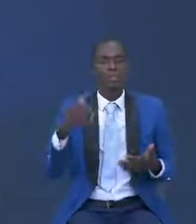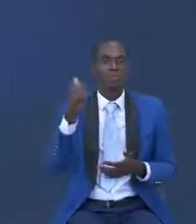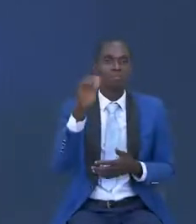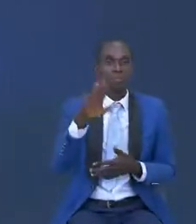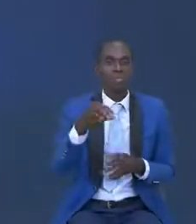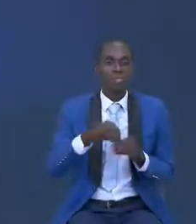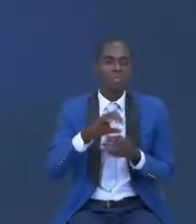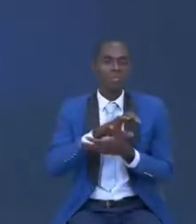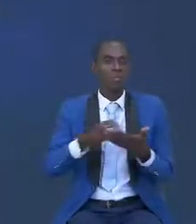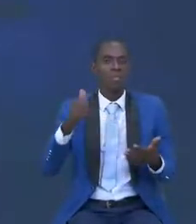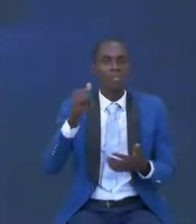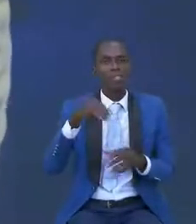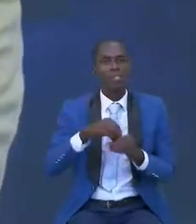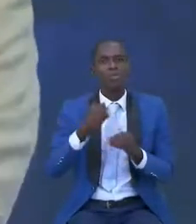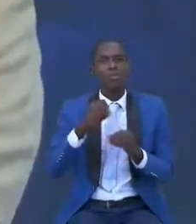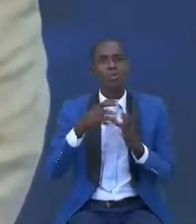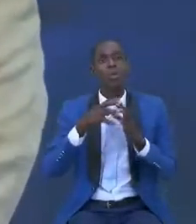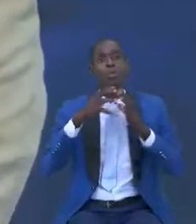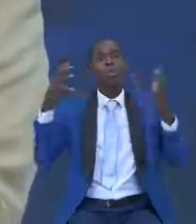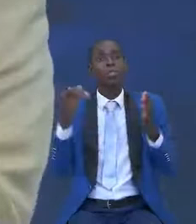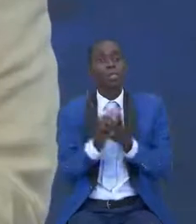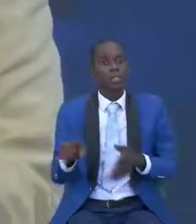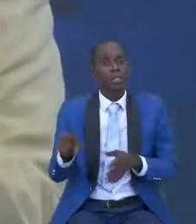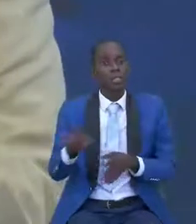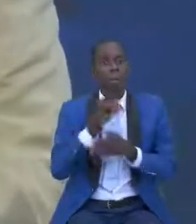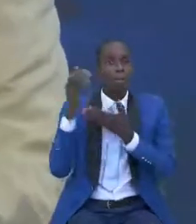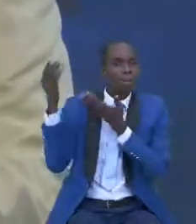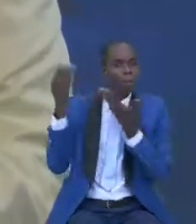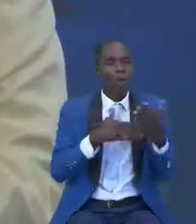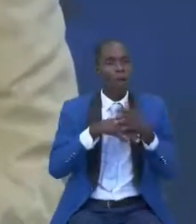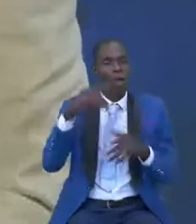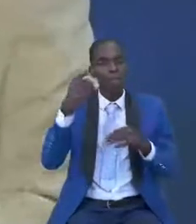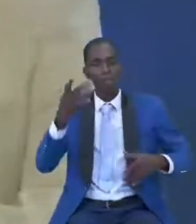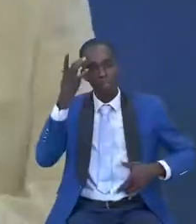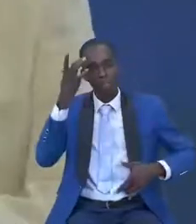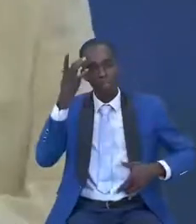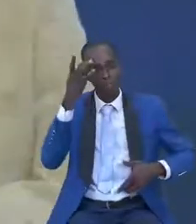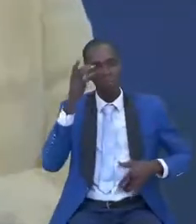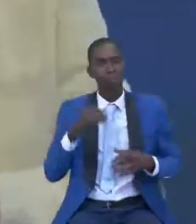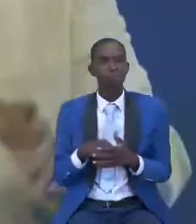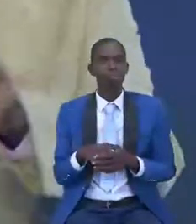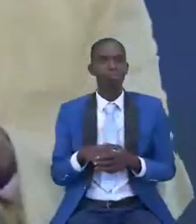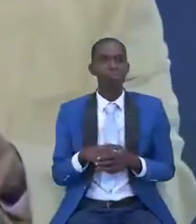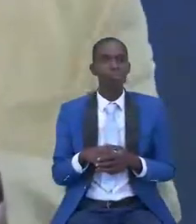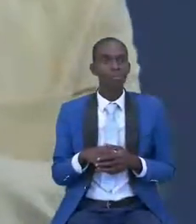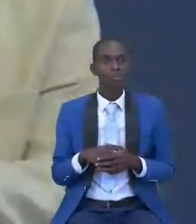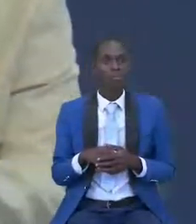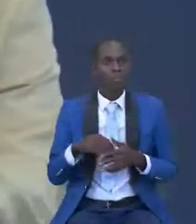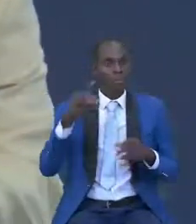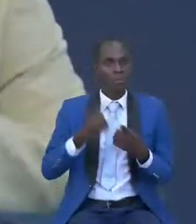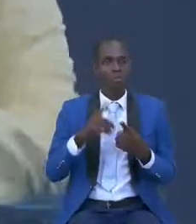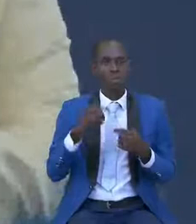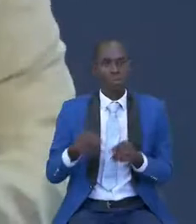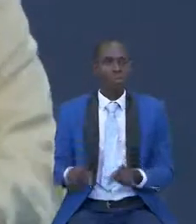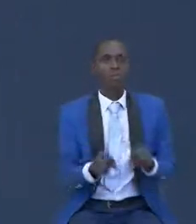plus. Verset 15, en sorte qu'on apportait les malades dans les rues et qu'on les